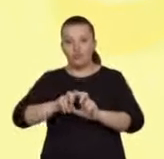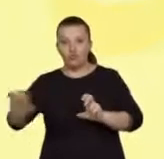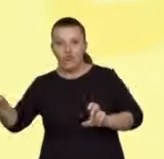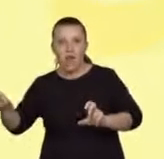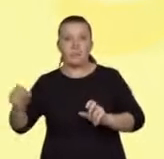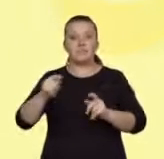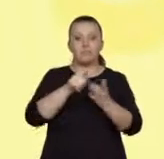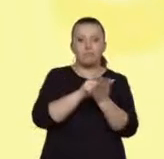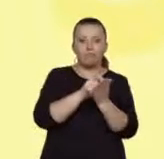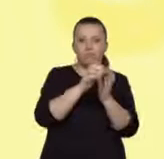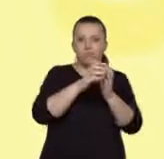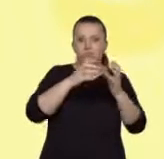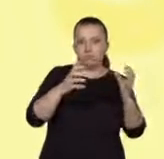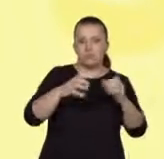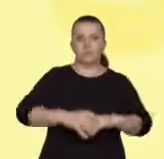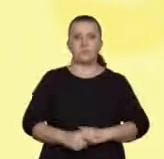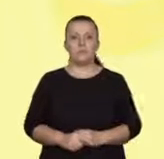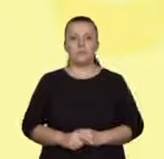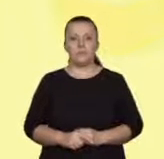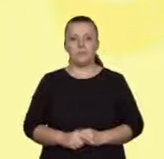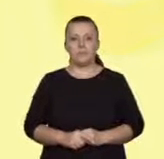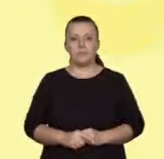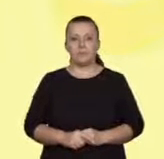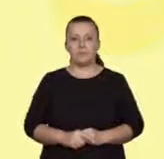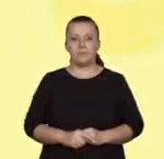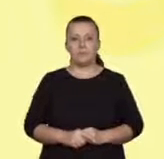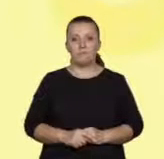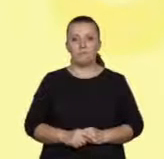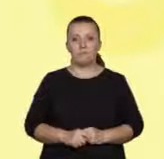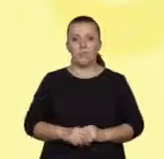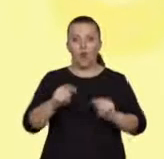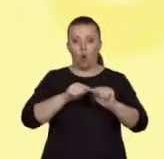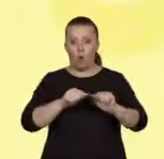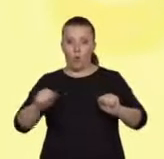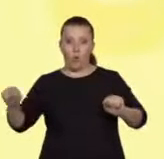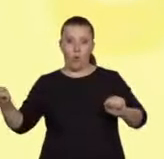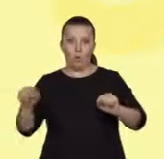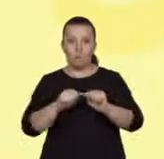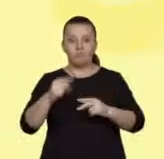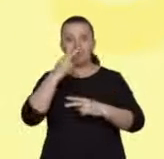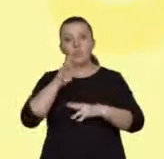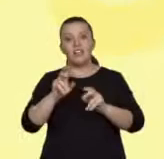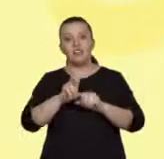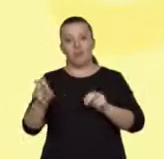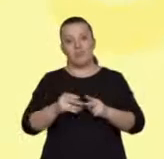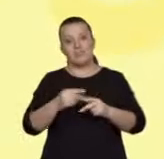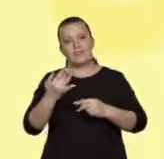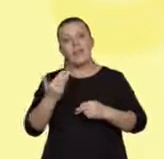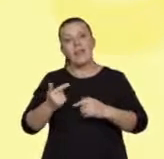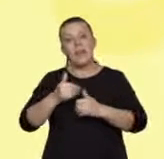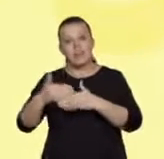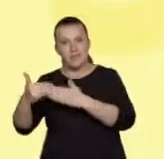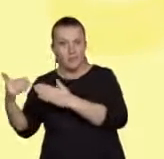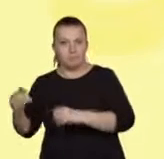eksperymentu a masą ciała larw. Oś odciętych przedstawia dni trwania eksperymentu, a